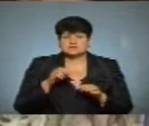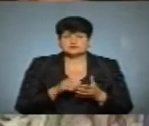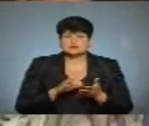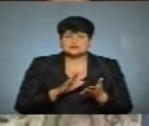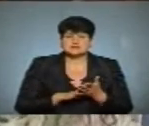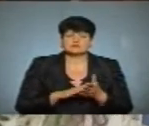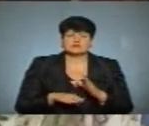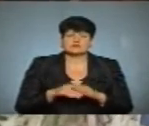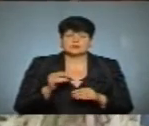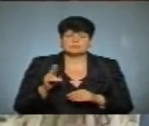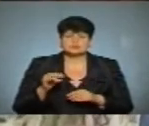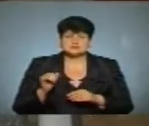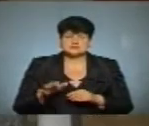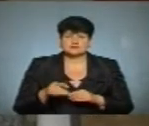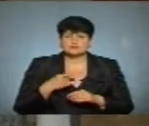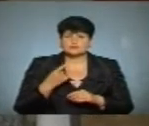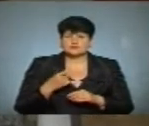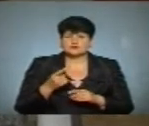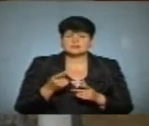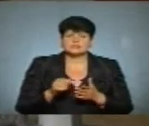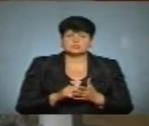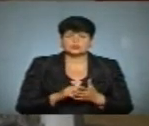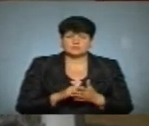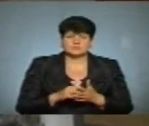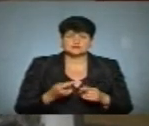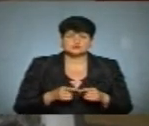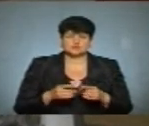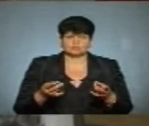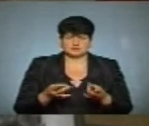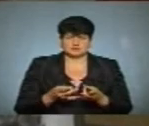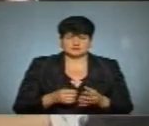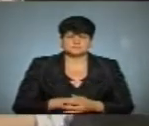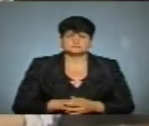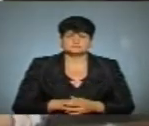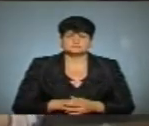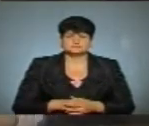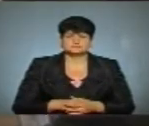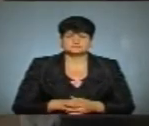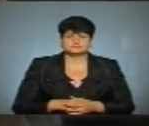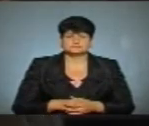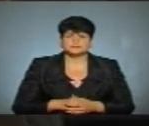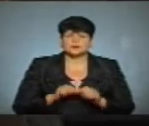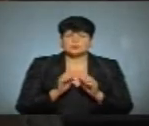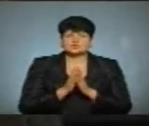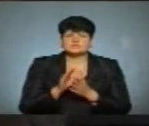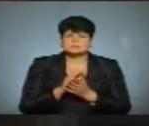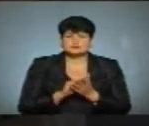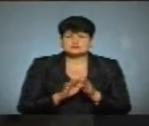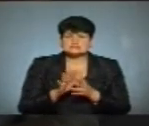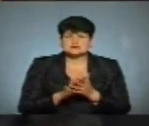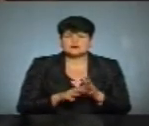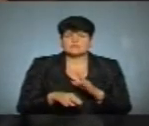реєстру виборців Ірина Бурда розповідає, які документи для цього потрібні. Прошу заповнити заяву виборця щодо